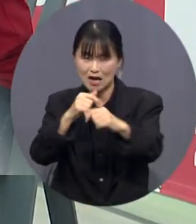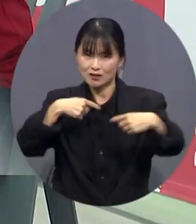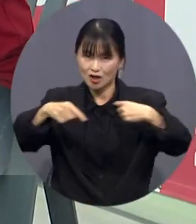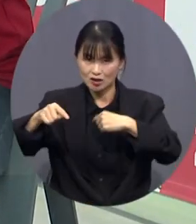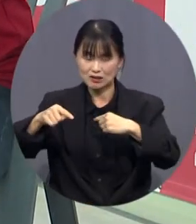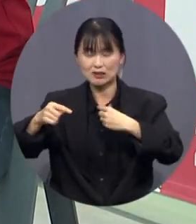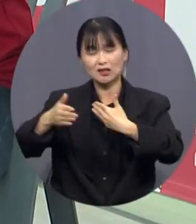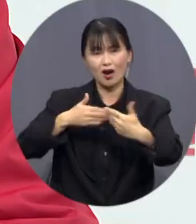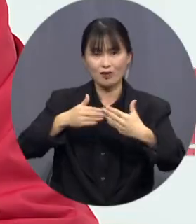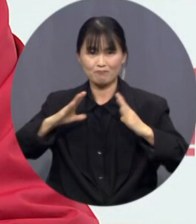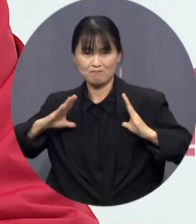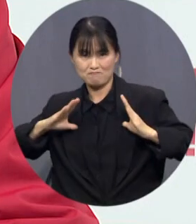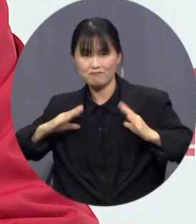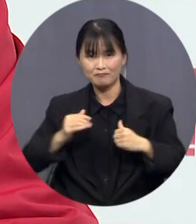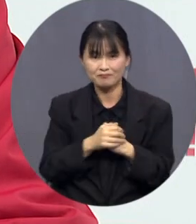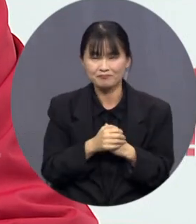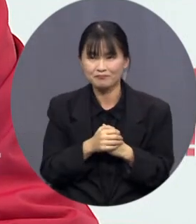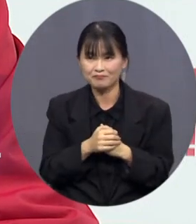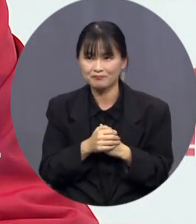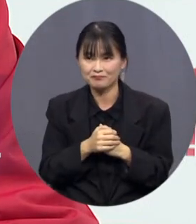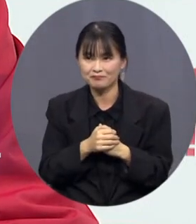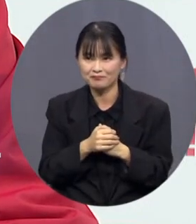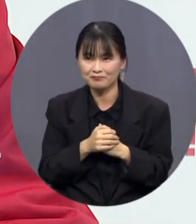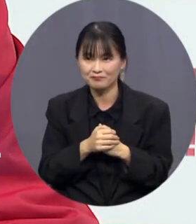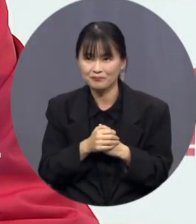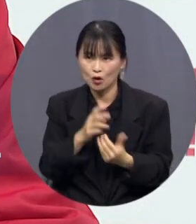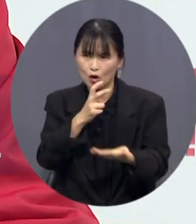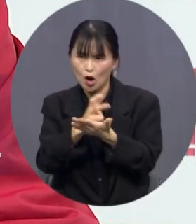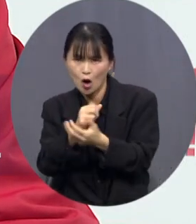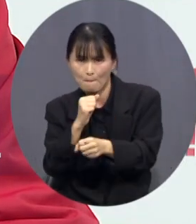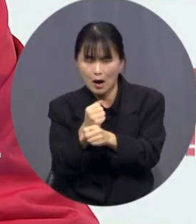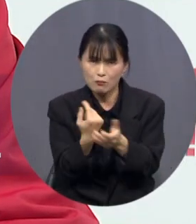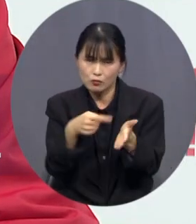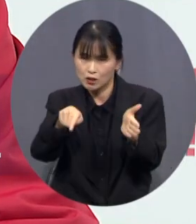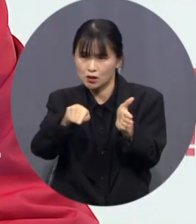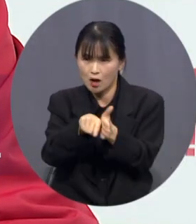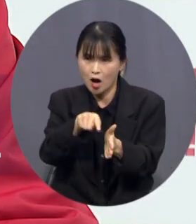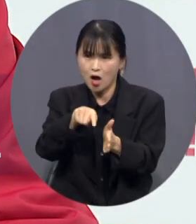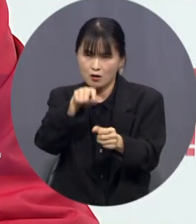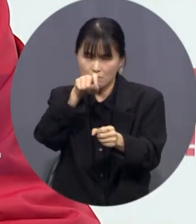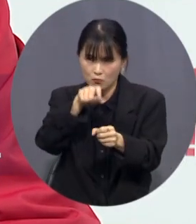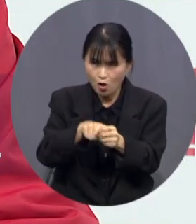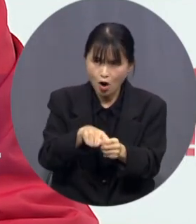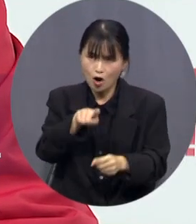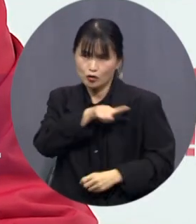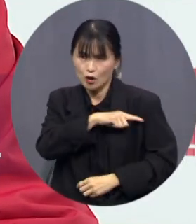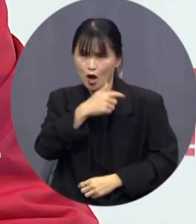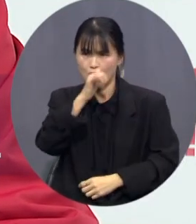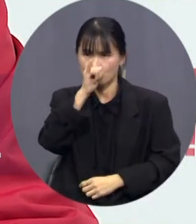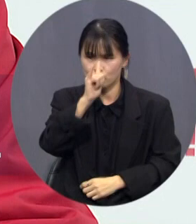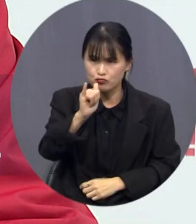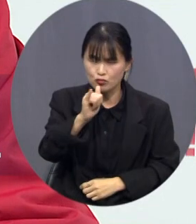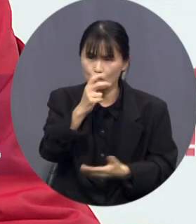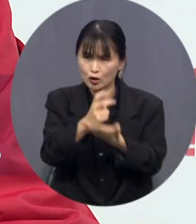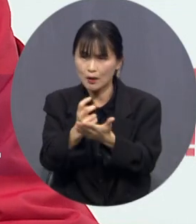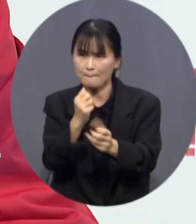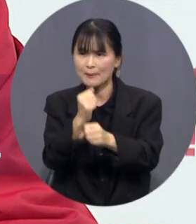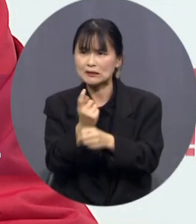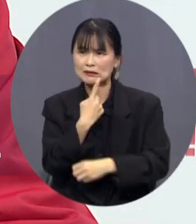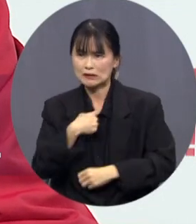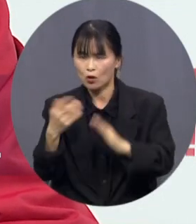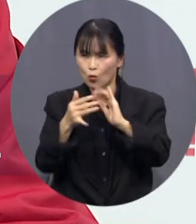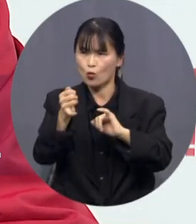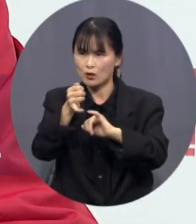내세우고 있습니다 조례를 만들면서도 전국 최우수 조례를 만들어 왔고요 그리고 또 공약 이행에 있어서도